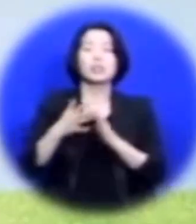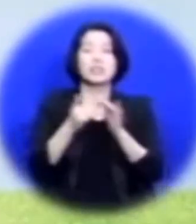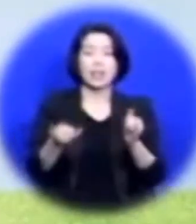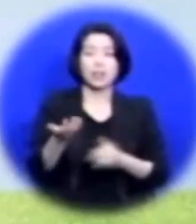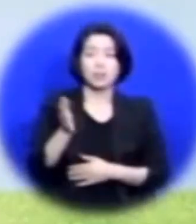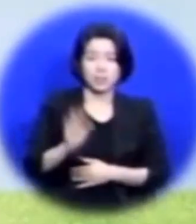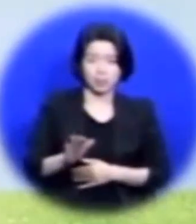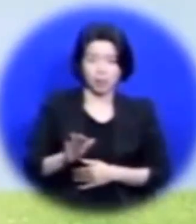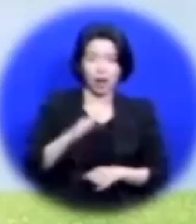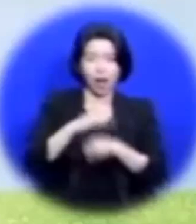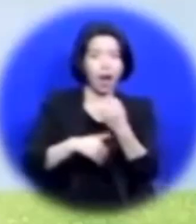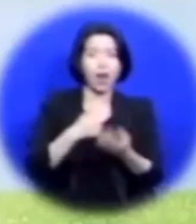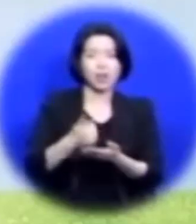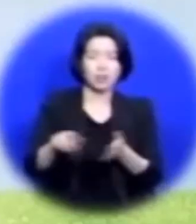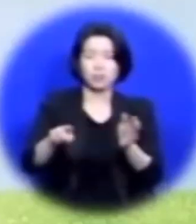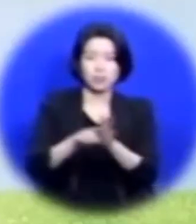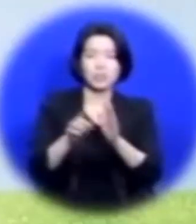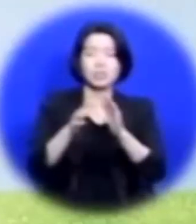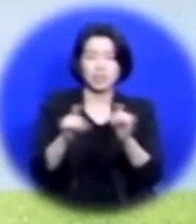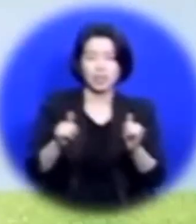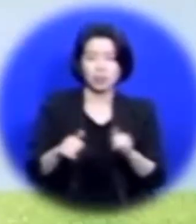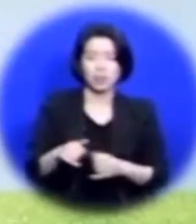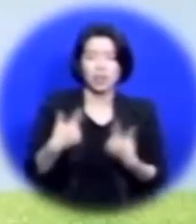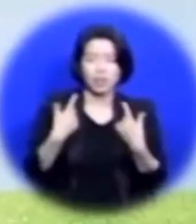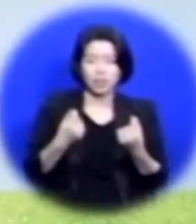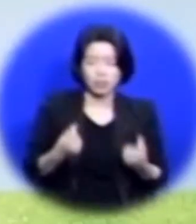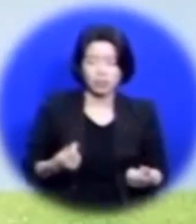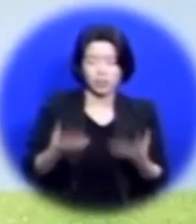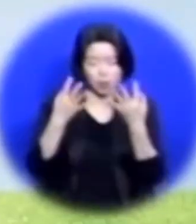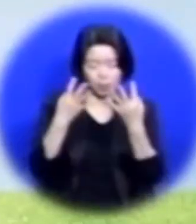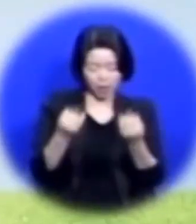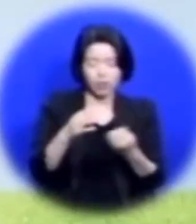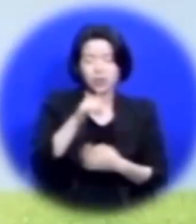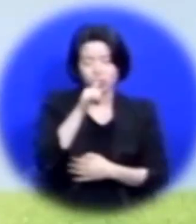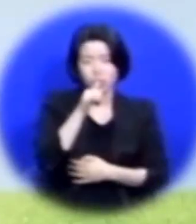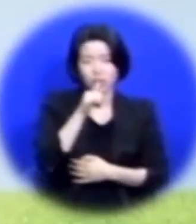하지만 하나님을 믿는 사람들이 여전히 맞거나